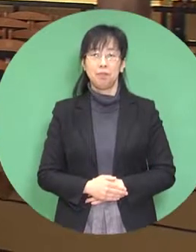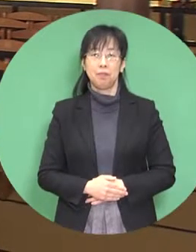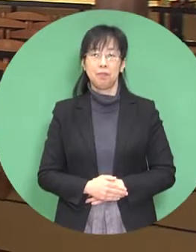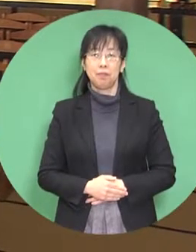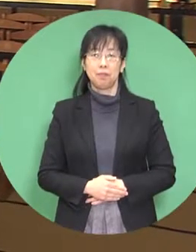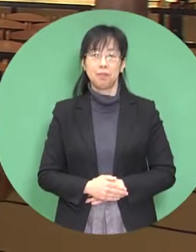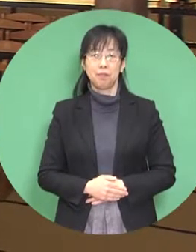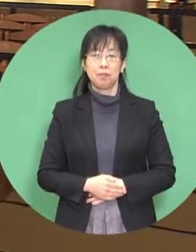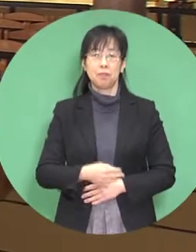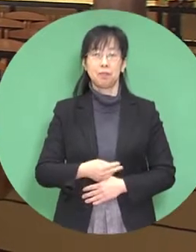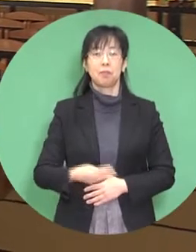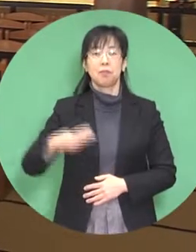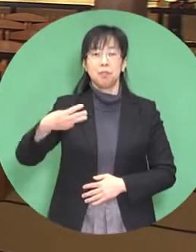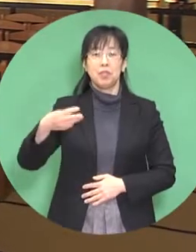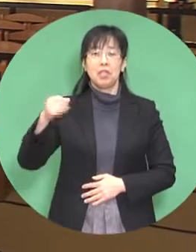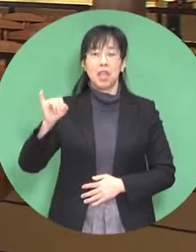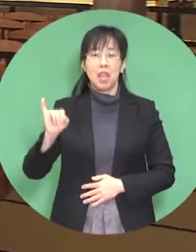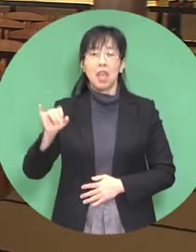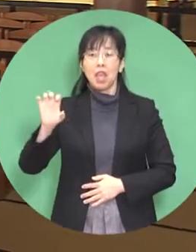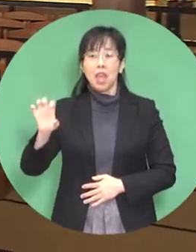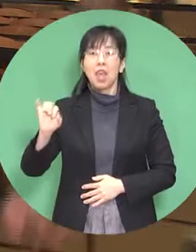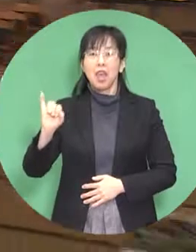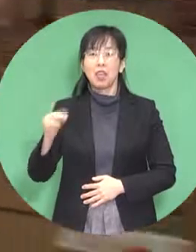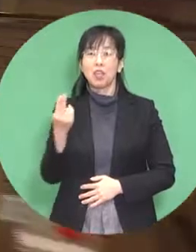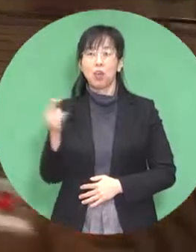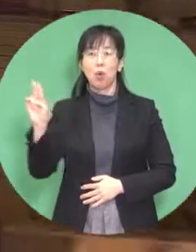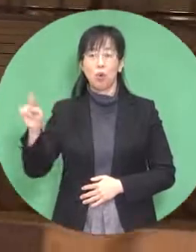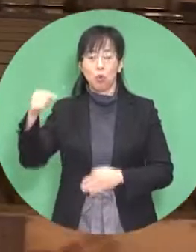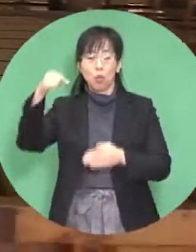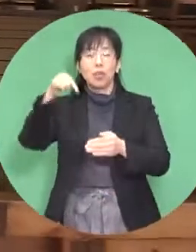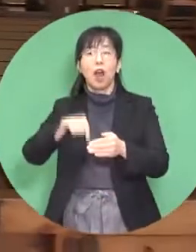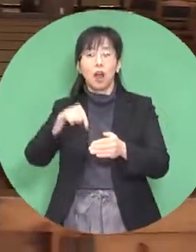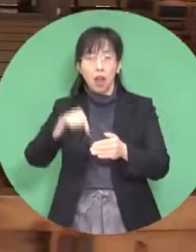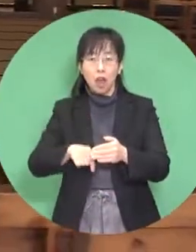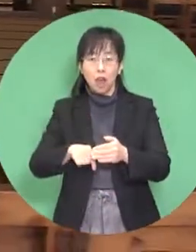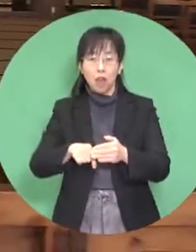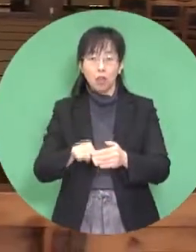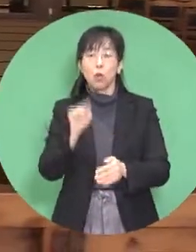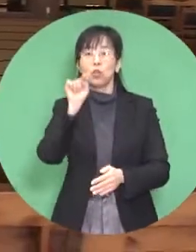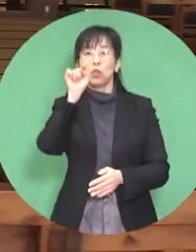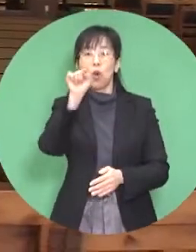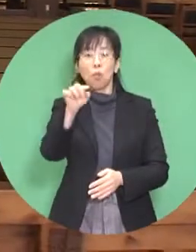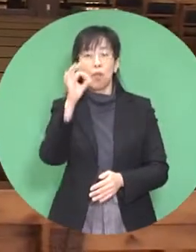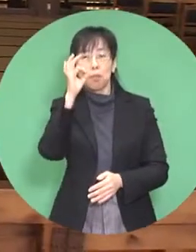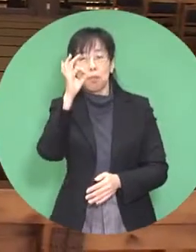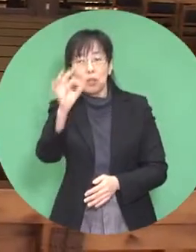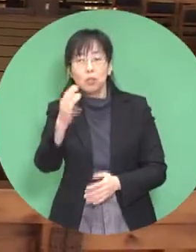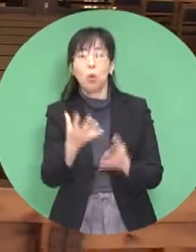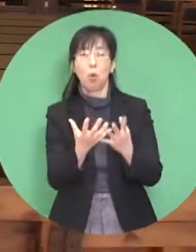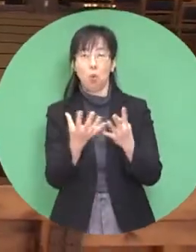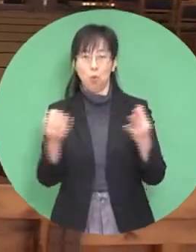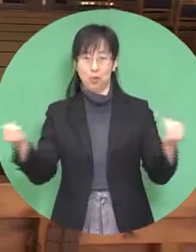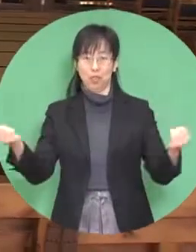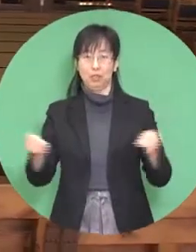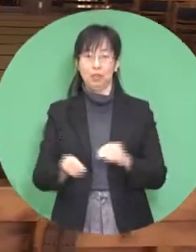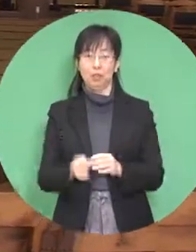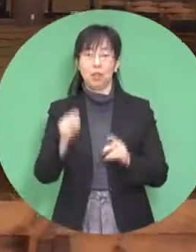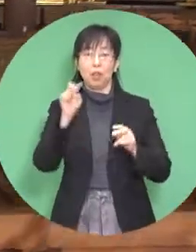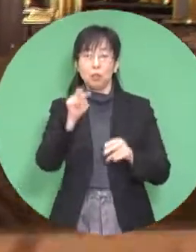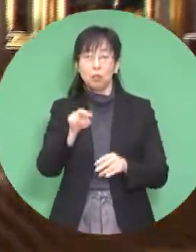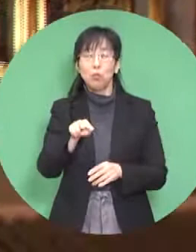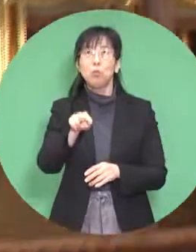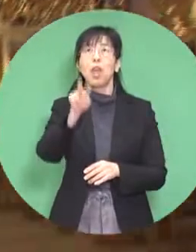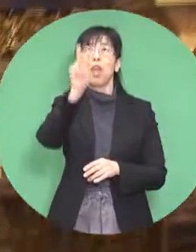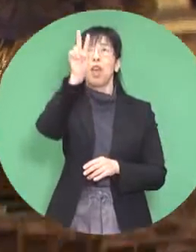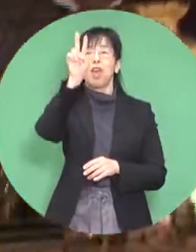御影堂の中にお入りいただくとですね正面の方に目が行きがちでございますがここから上を見上げ